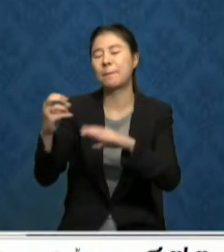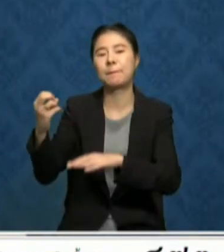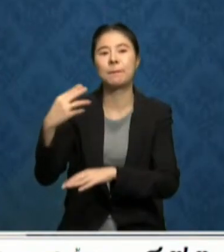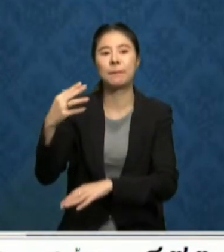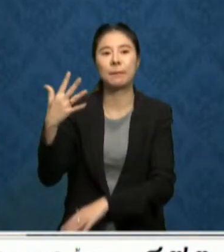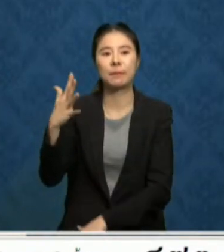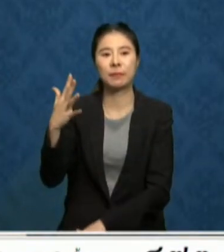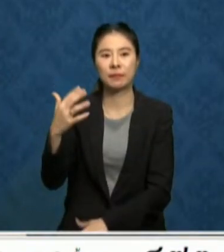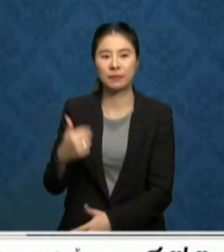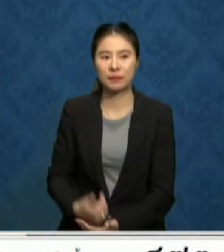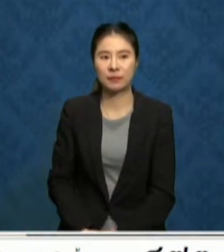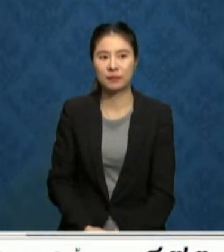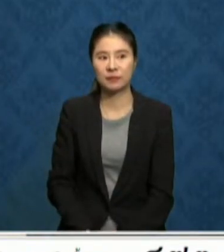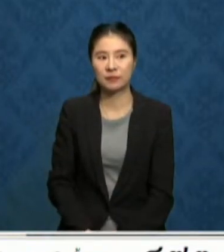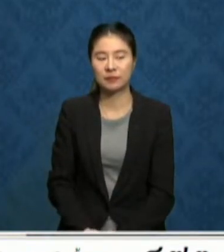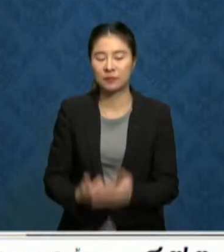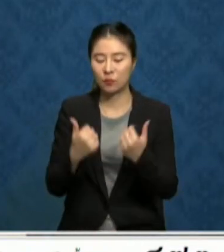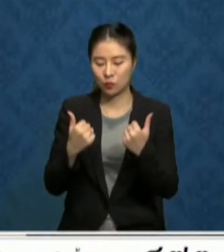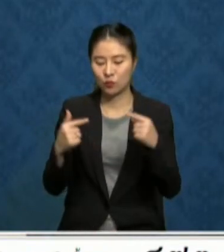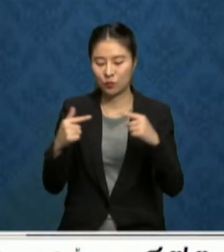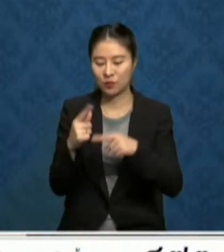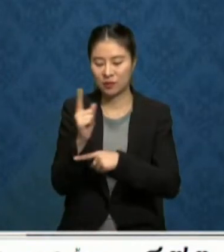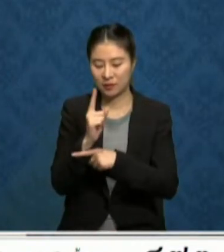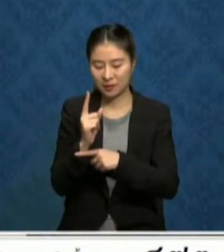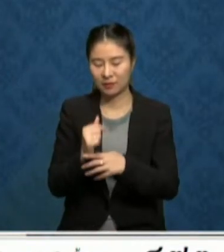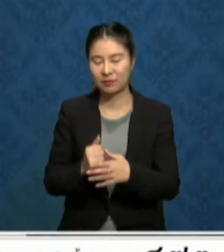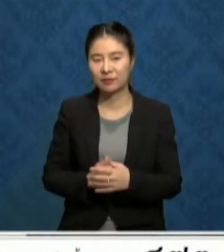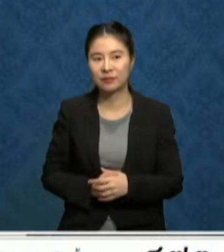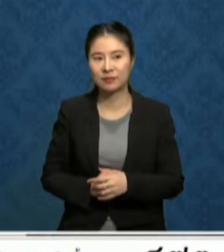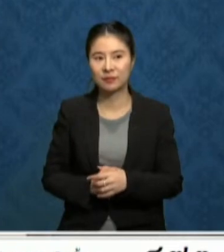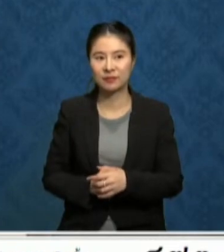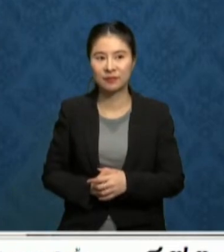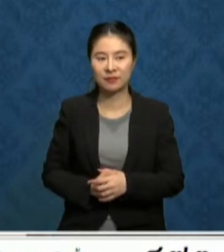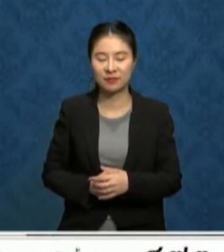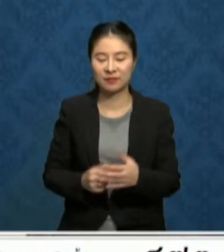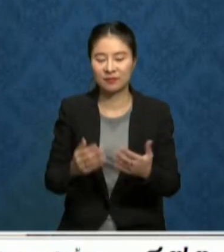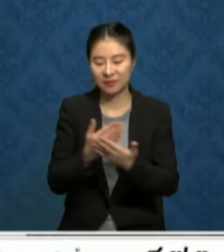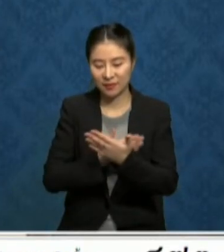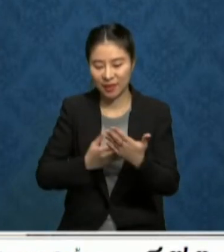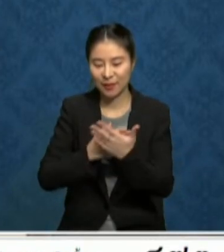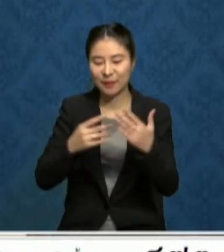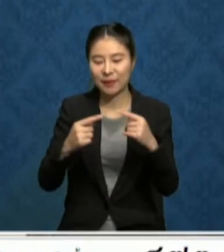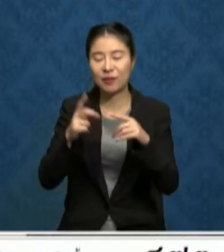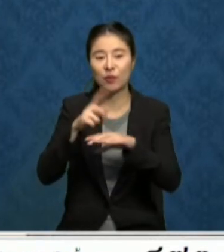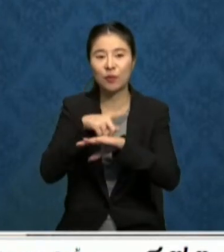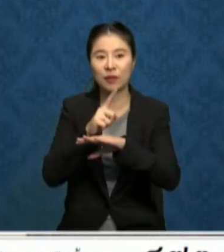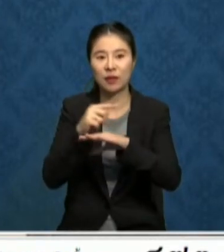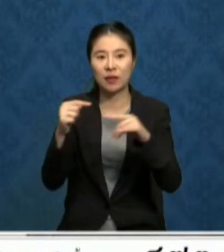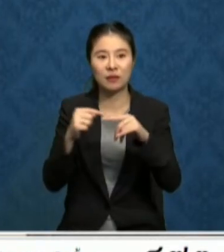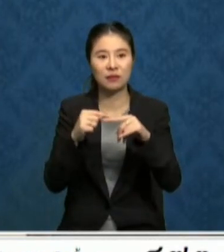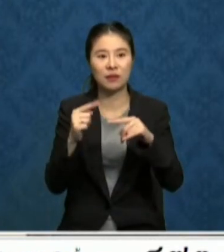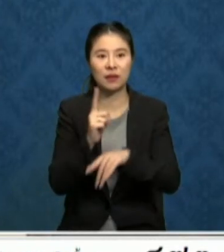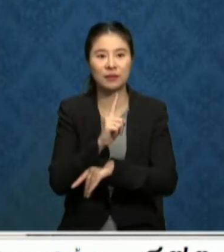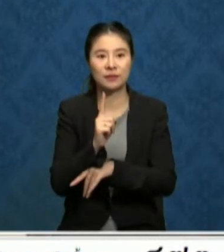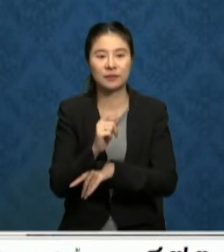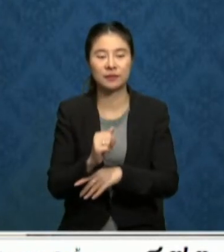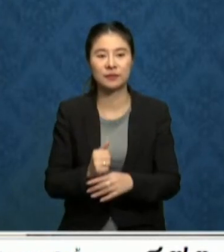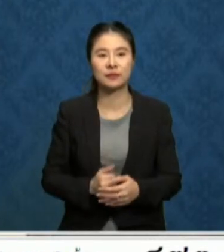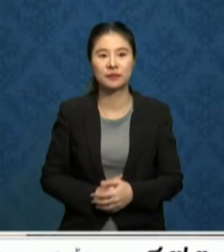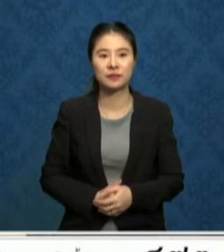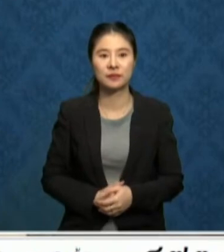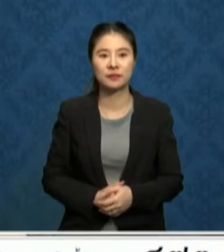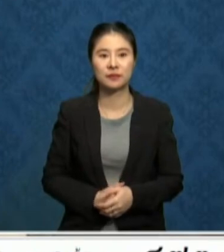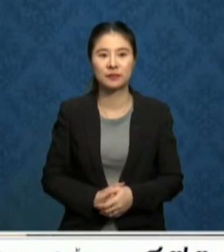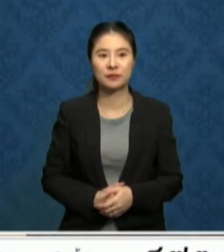ใดวันนี้ดิฉันจึงมาหารือต่อท่านประธานว่าเบื้อง